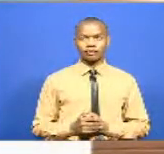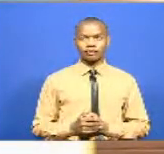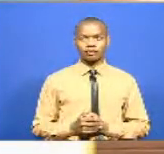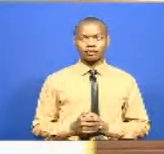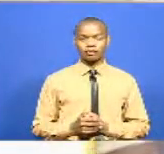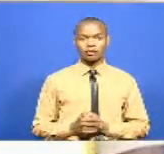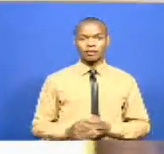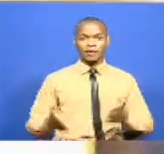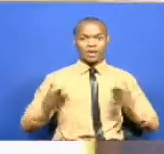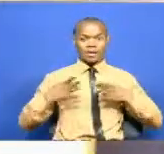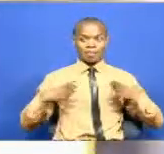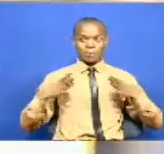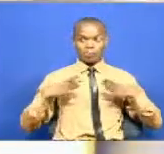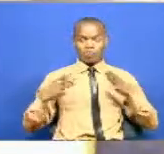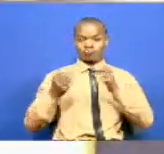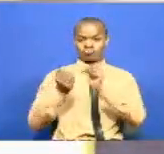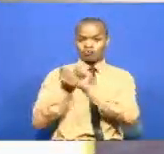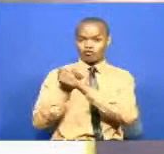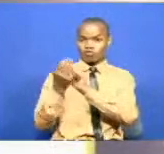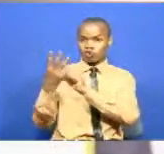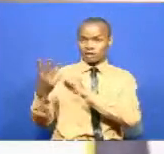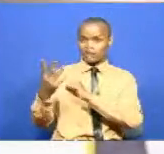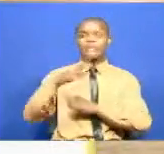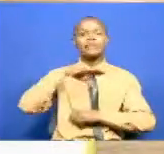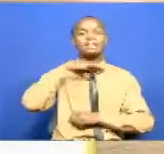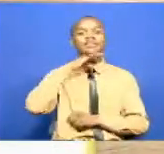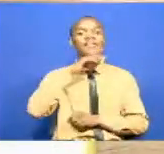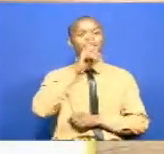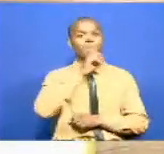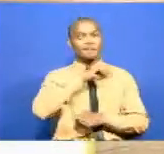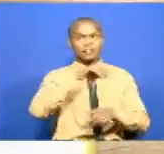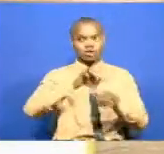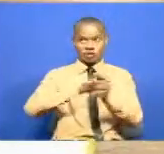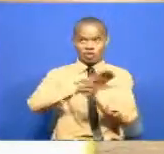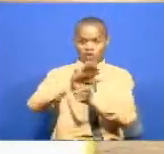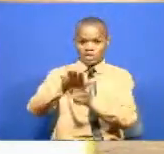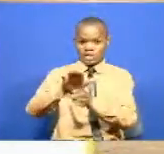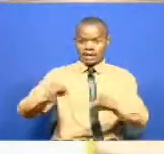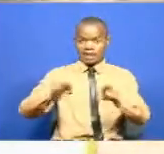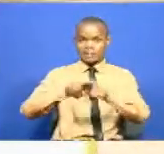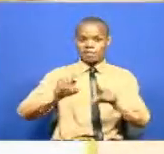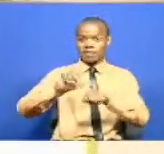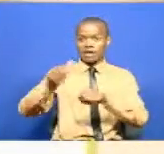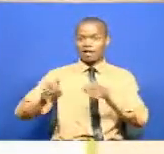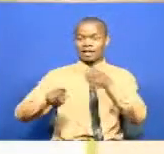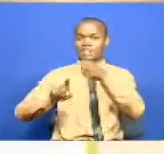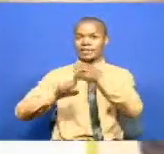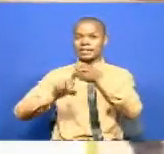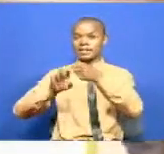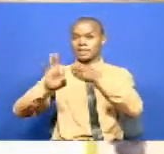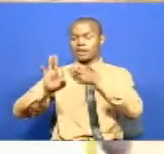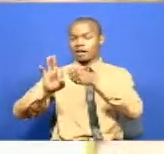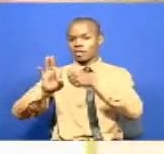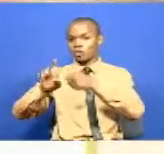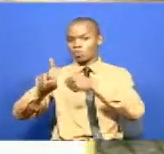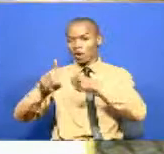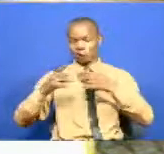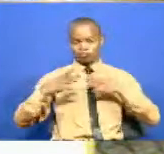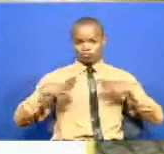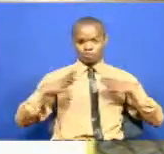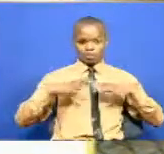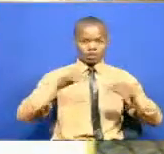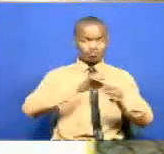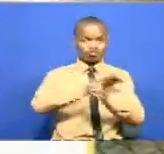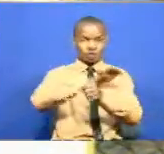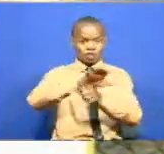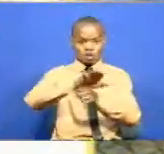Na watu 14 zaidi wafariki kutokana na COVID-19, wengine 631 zaidi